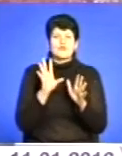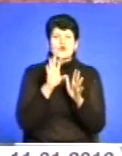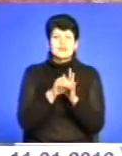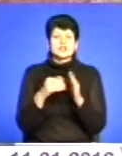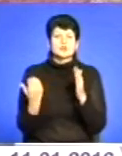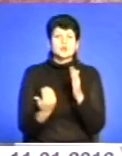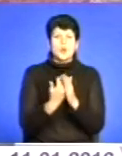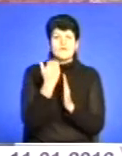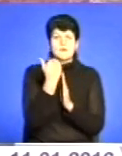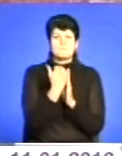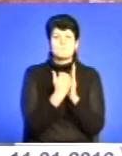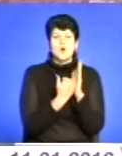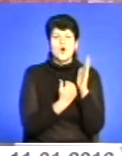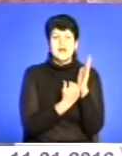програм